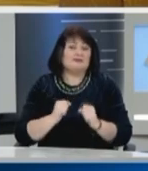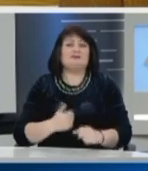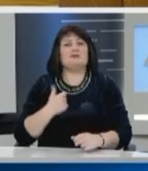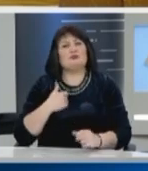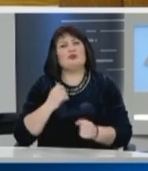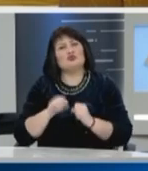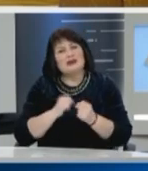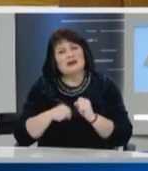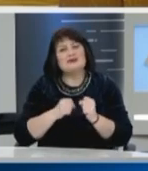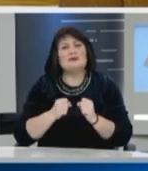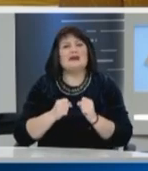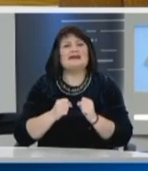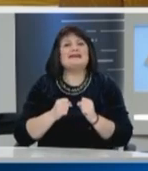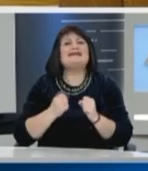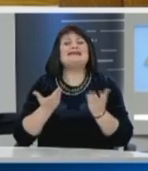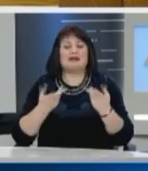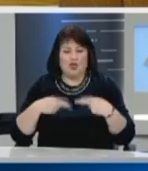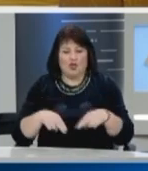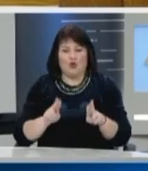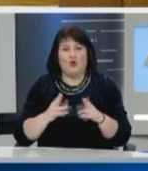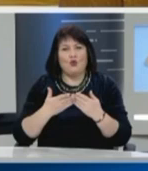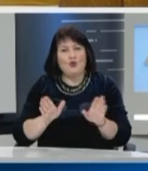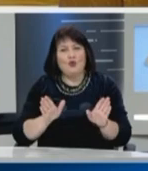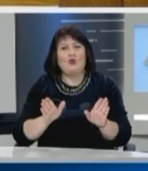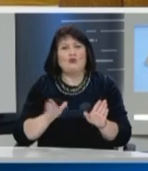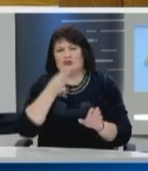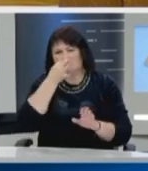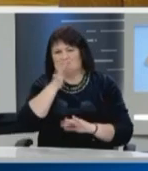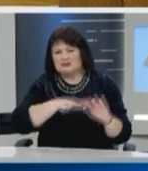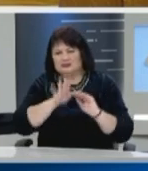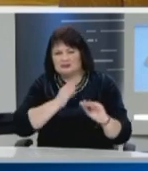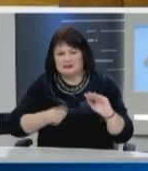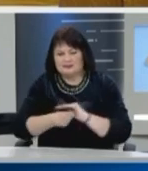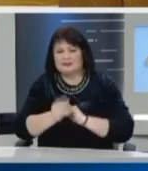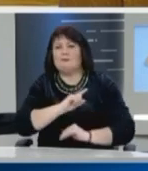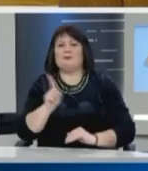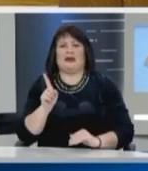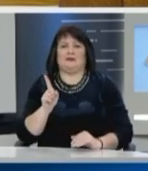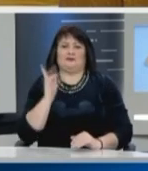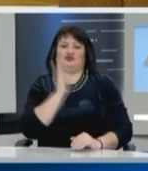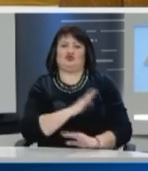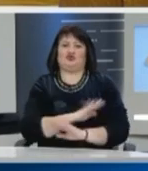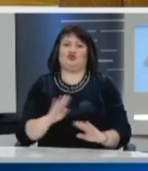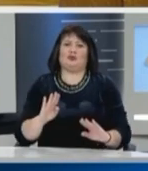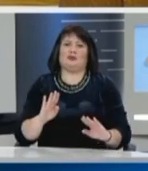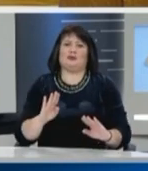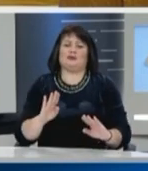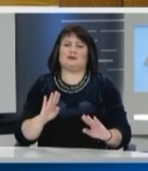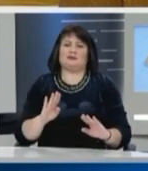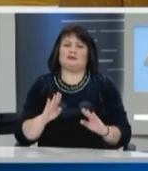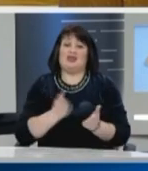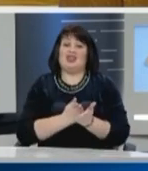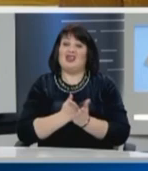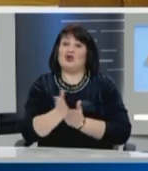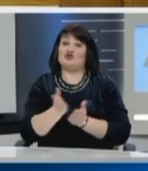Την προσπάθεια να ανοίξει ο δρόμος για την καταπολέμηση της διαφθοράς, της διαπλοκής, να ανοίξει ο δρόμος για την αποκατάσταση